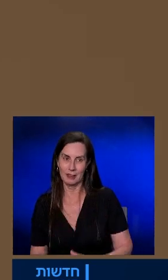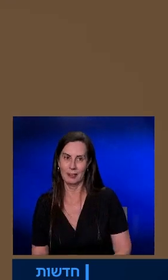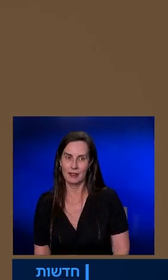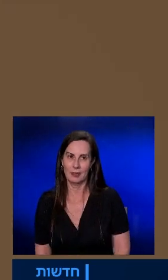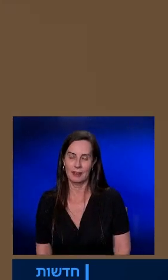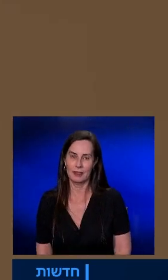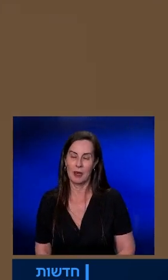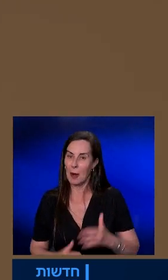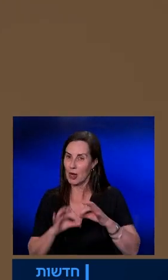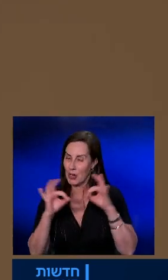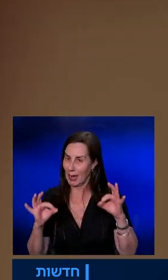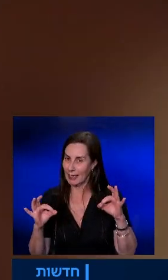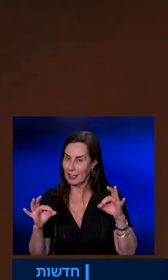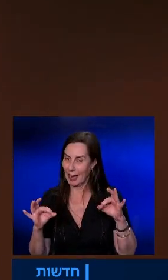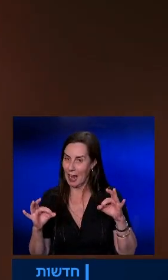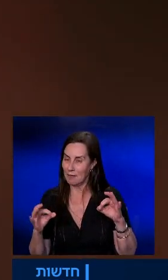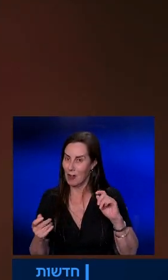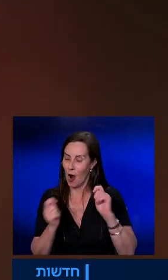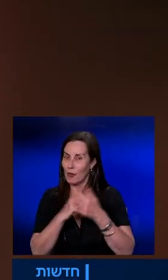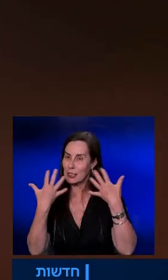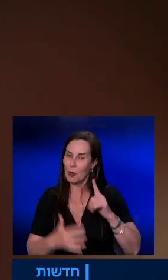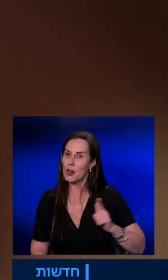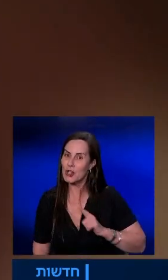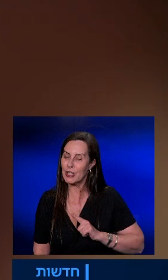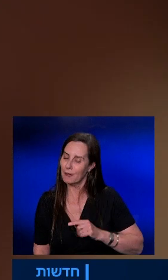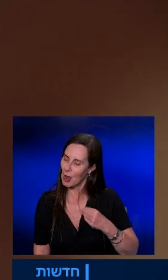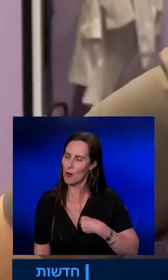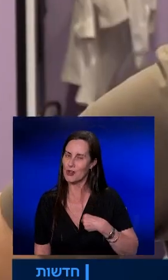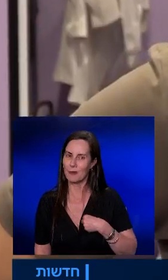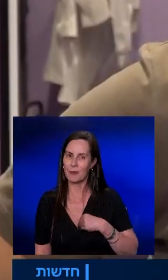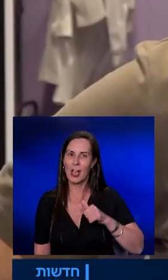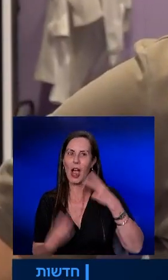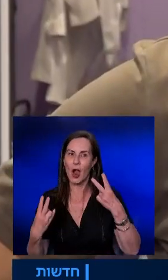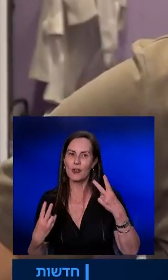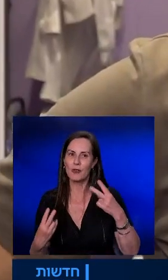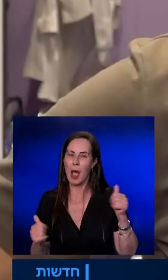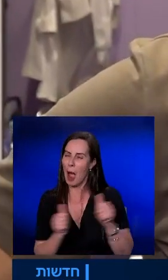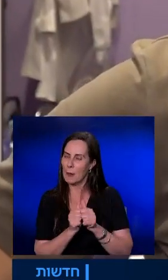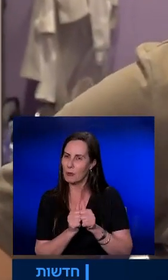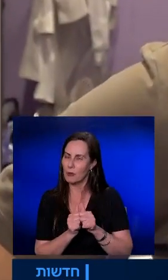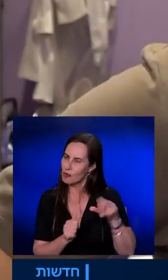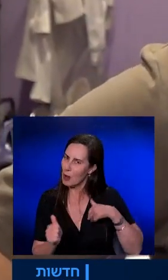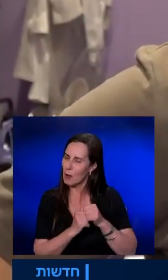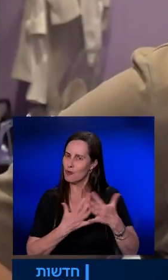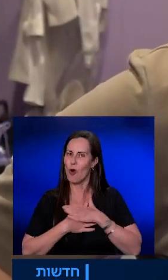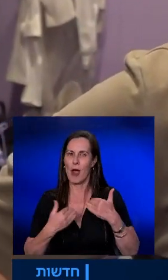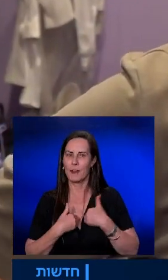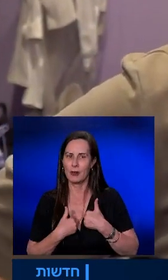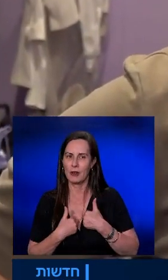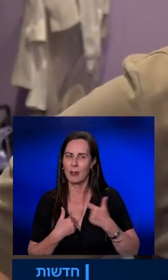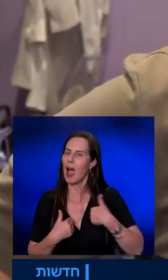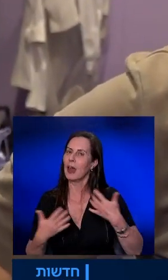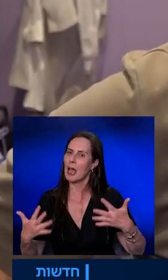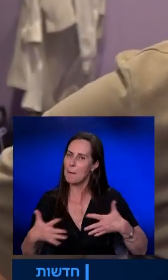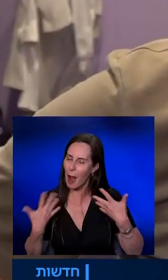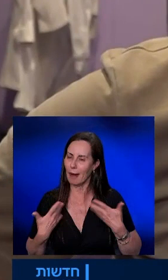מה שהתחיל כאירוע לאומי הופך לסיפור אישי ואנושי. הכי חשוב זה שיש לי בן זוג שאוהב אותי,